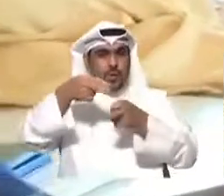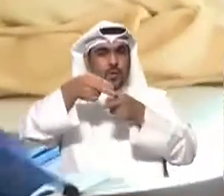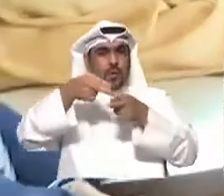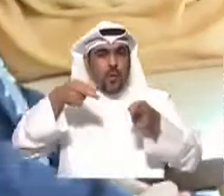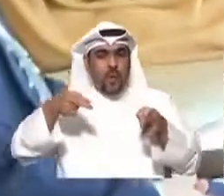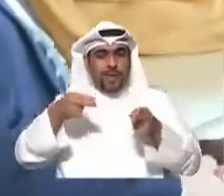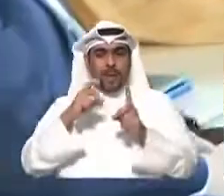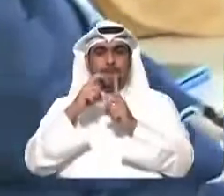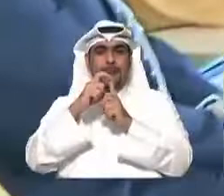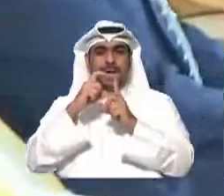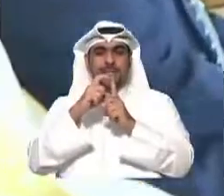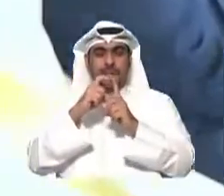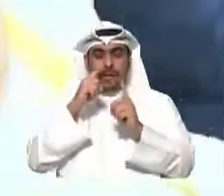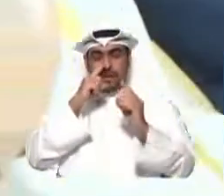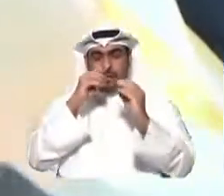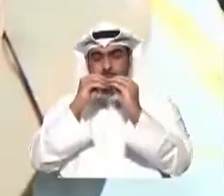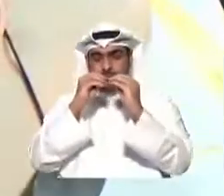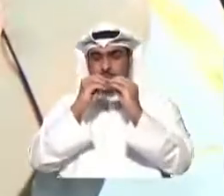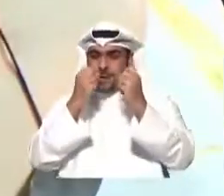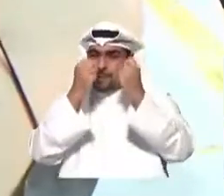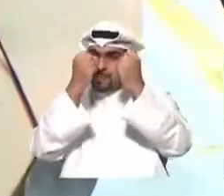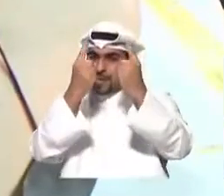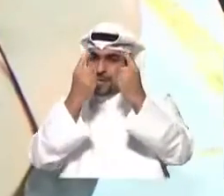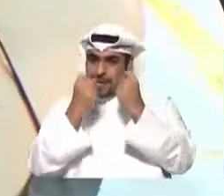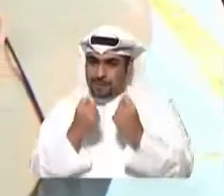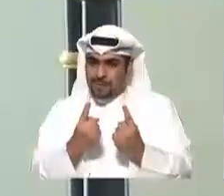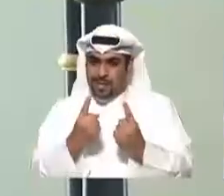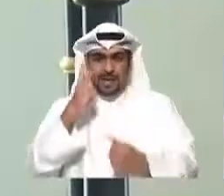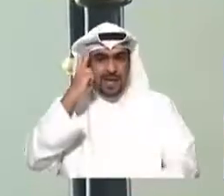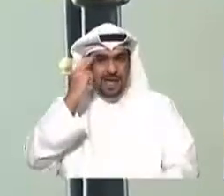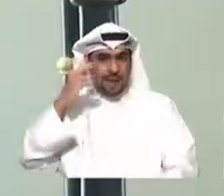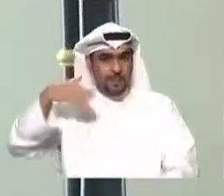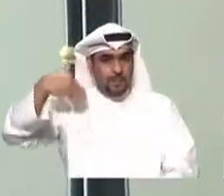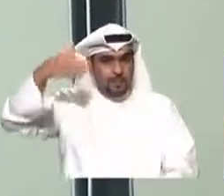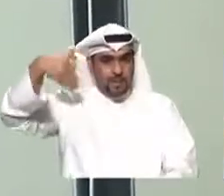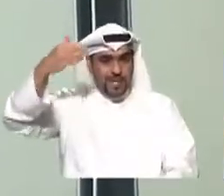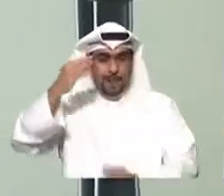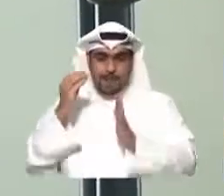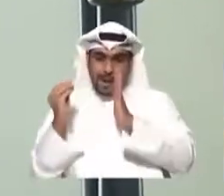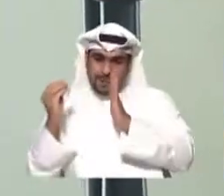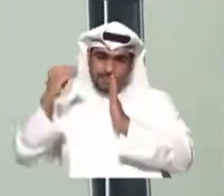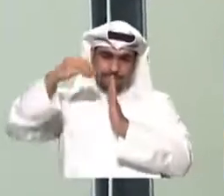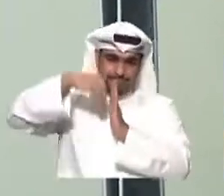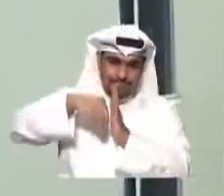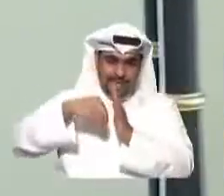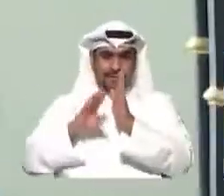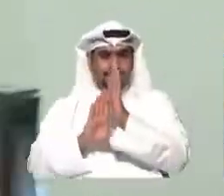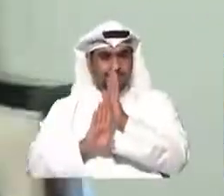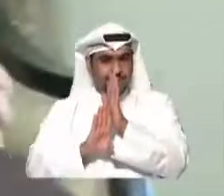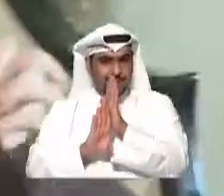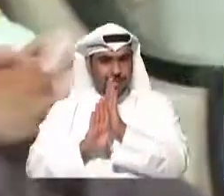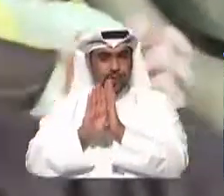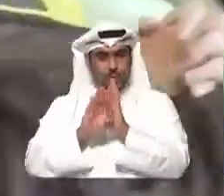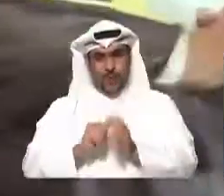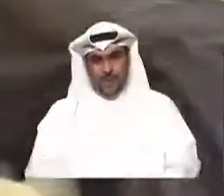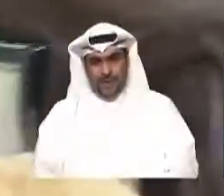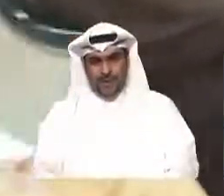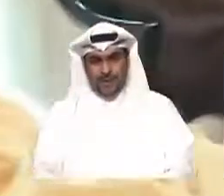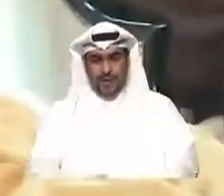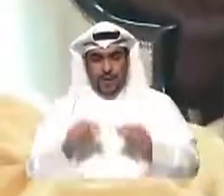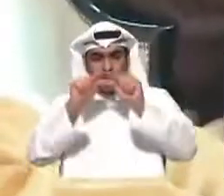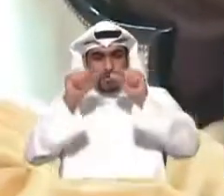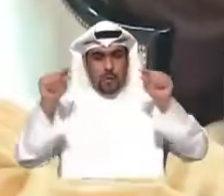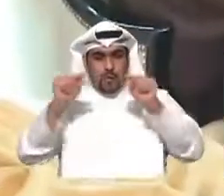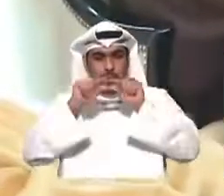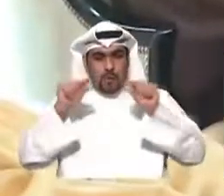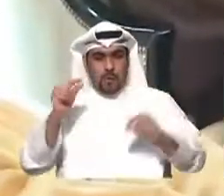التي تربط البلدين الصديقين وسبل تعزيزها وتطويرها في مختلف المجالات، كما تم بحث عدد